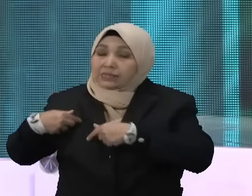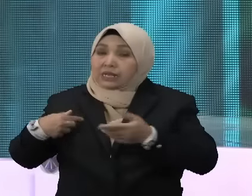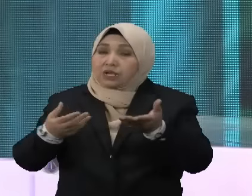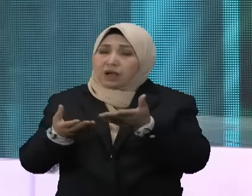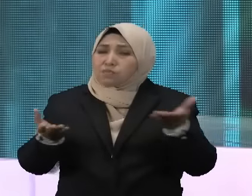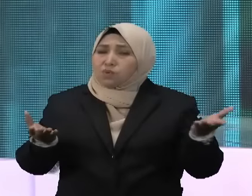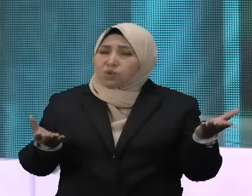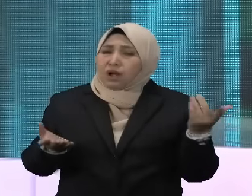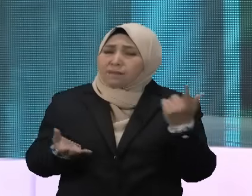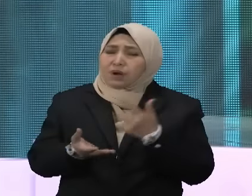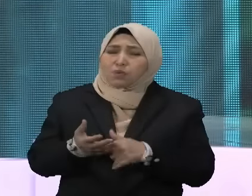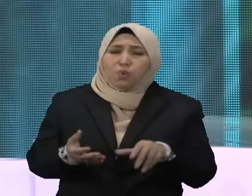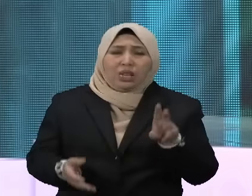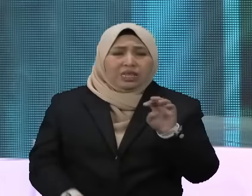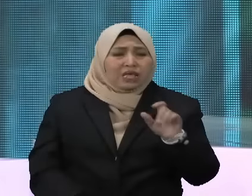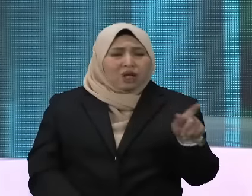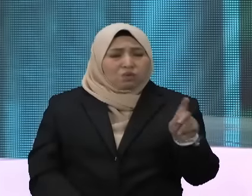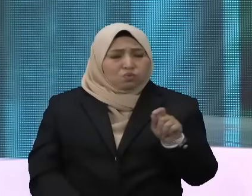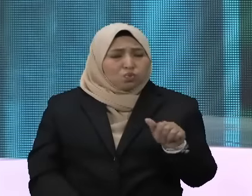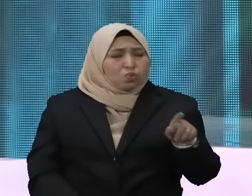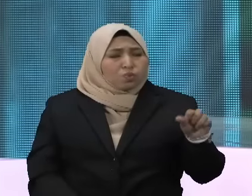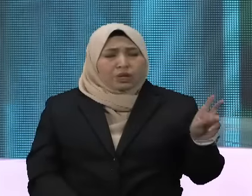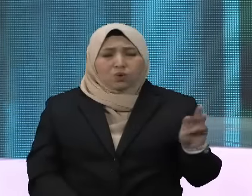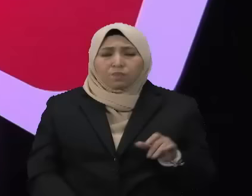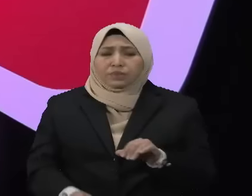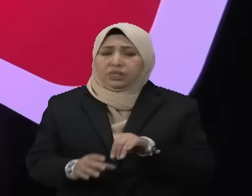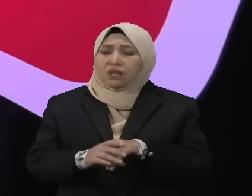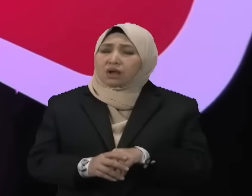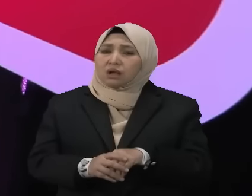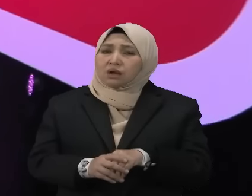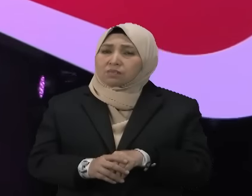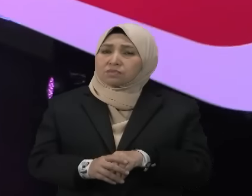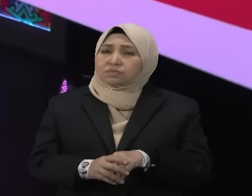maksud waliyarbita ala qulubikum dalam ayat ini? Silakan.